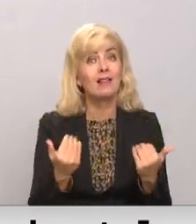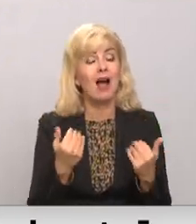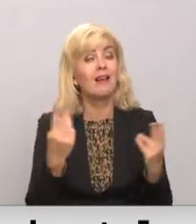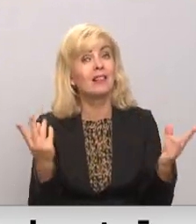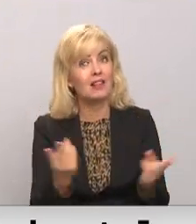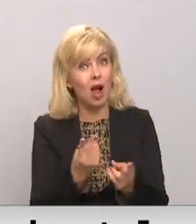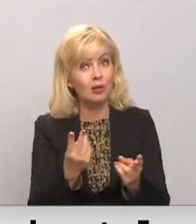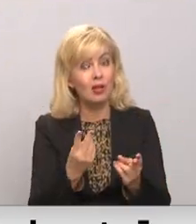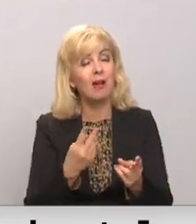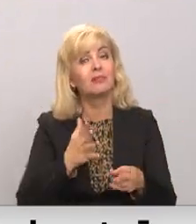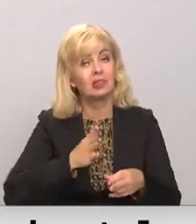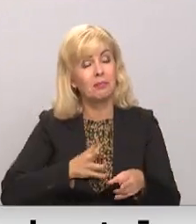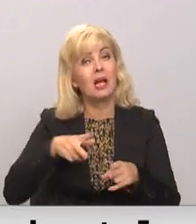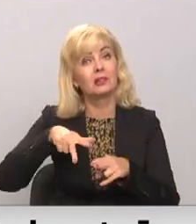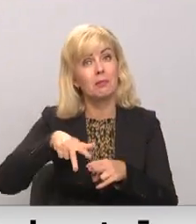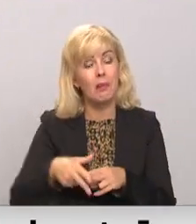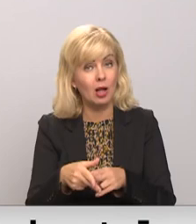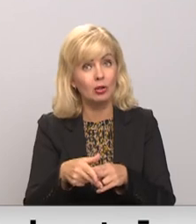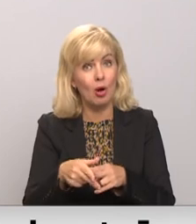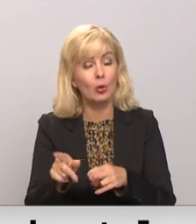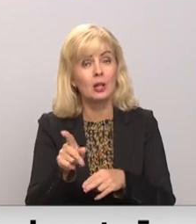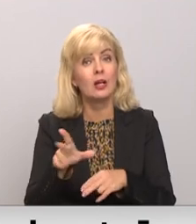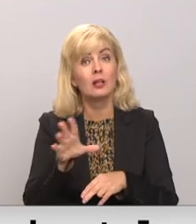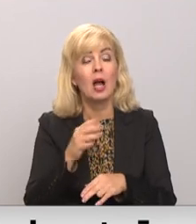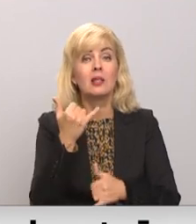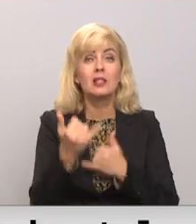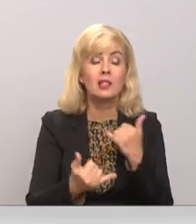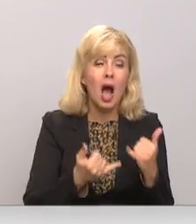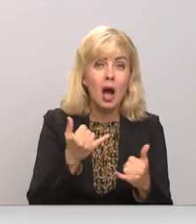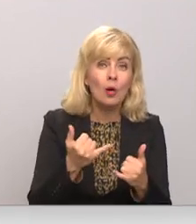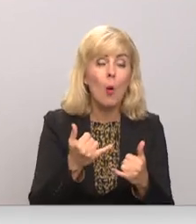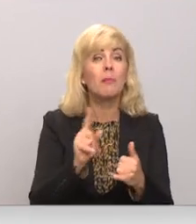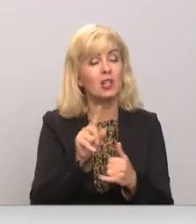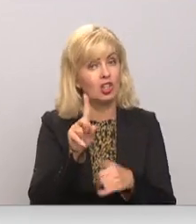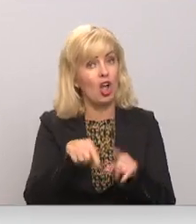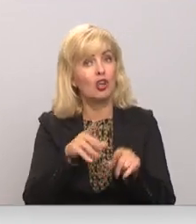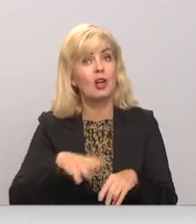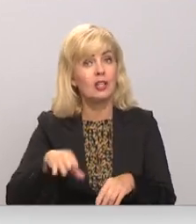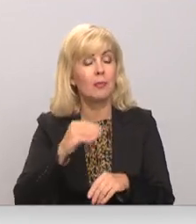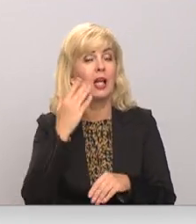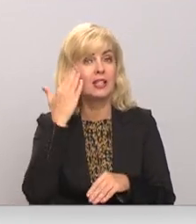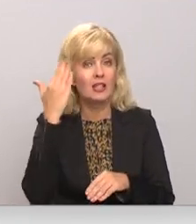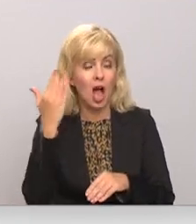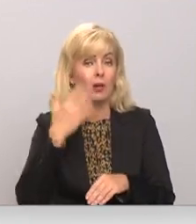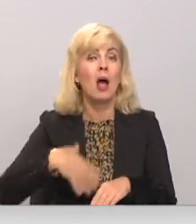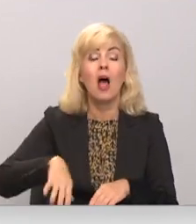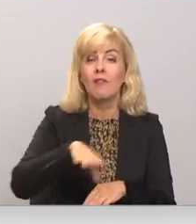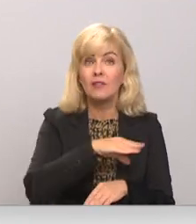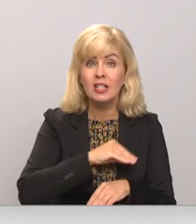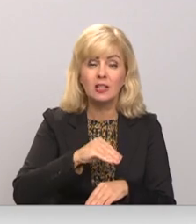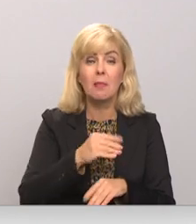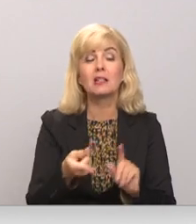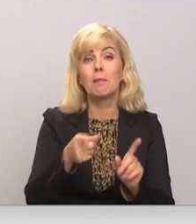tradīciju nākas pārtraukt. Bet ī ģimenes, ī sakūp, tu tradīciju, tā ka cerams, ka mēs esam tos visas